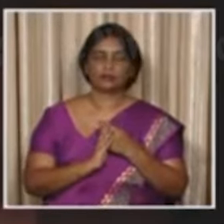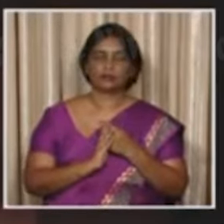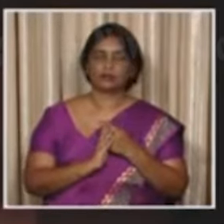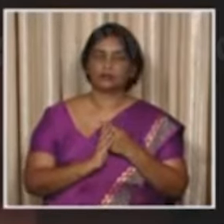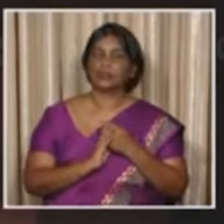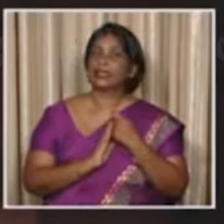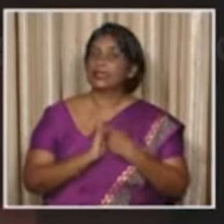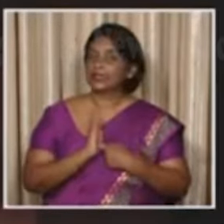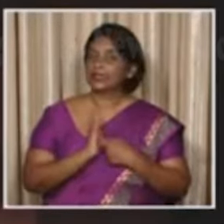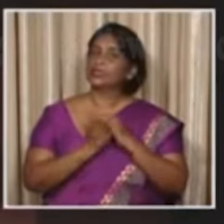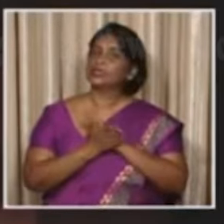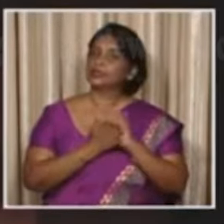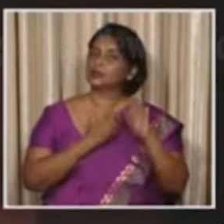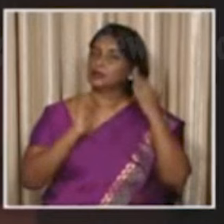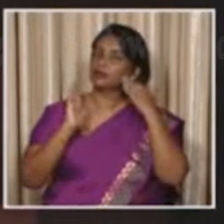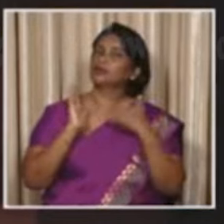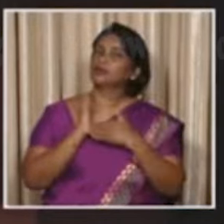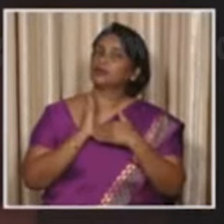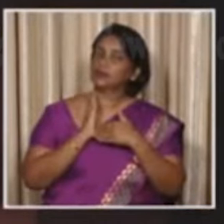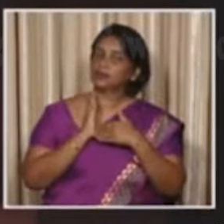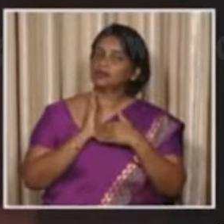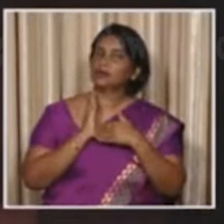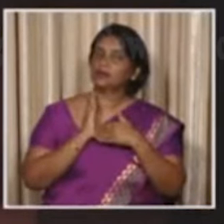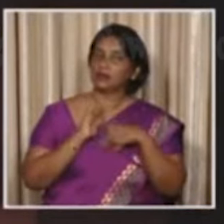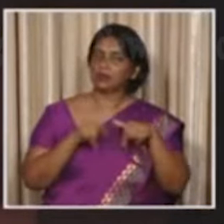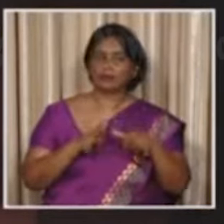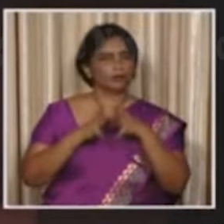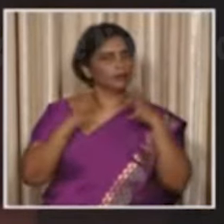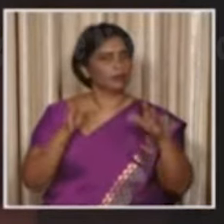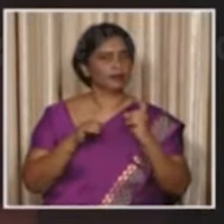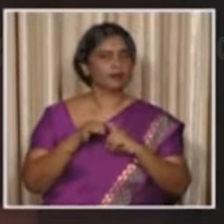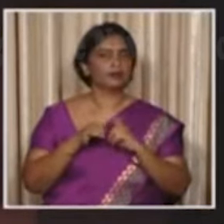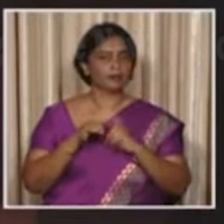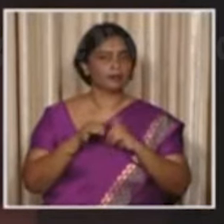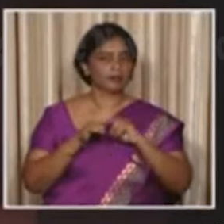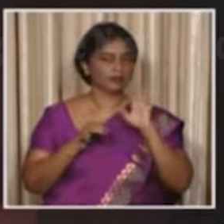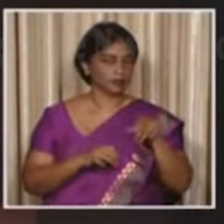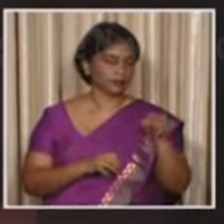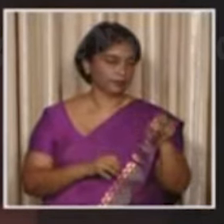නීති හා සාමය පිළිබඳව අද බරපතල ප්‍රශ්නයක් උද්ගත වෙලා තිබෙනවා.